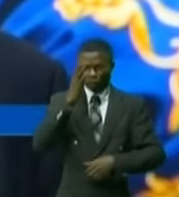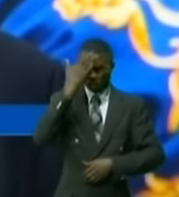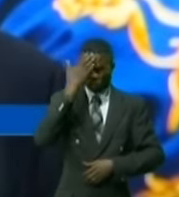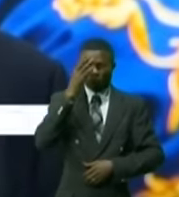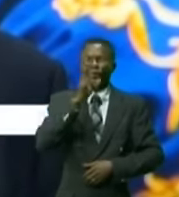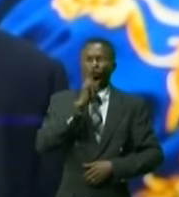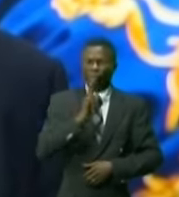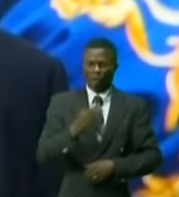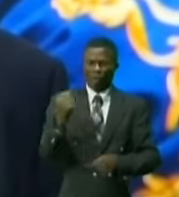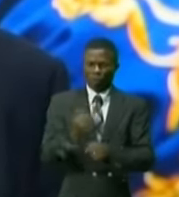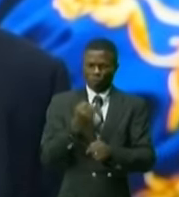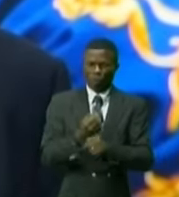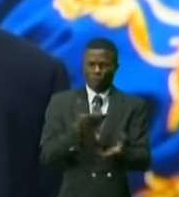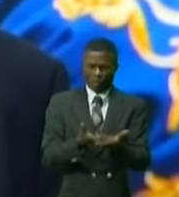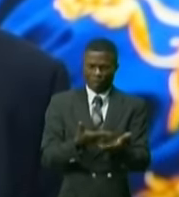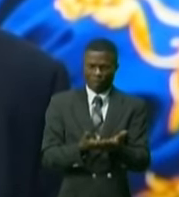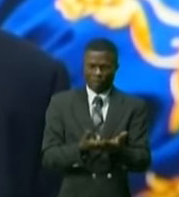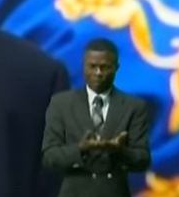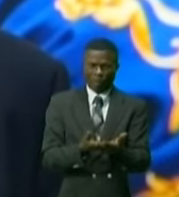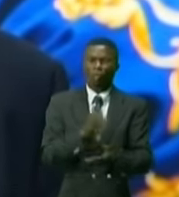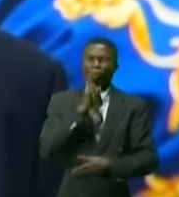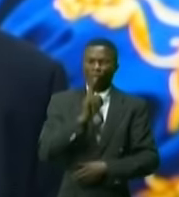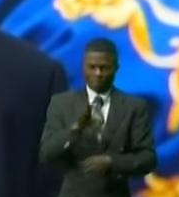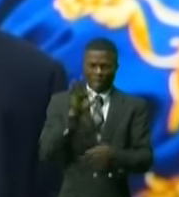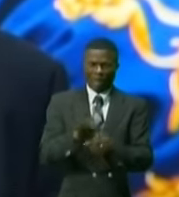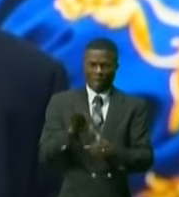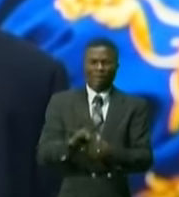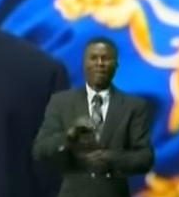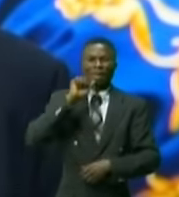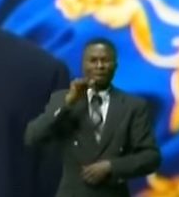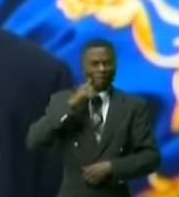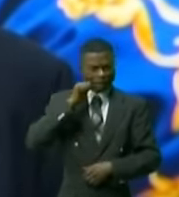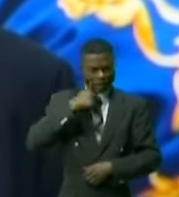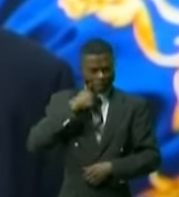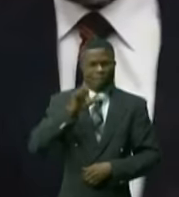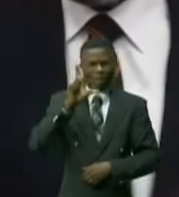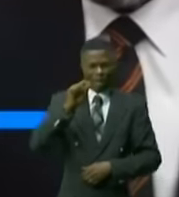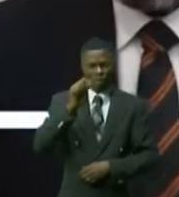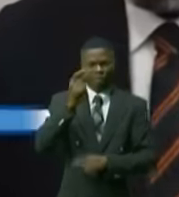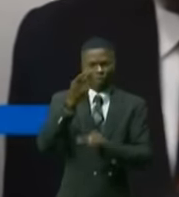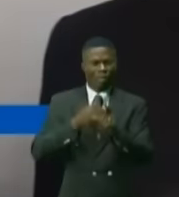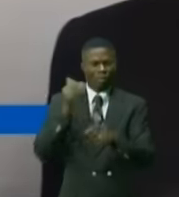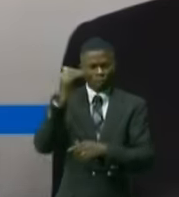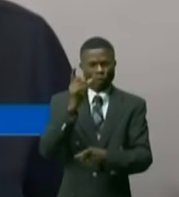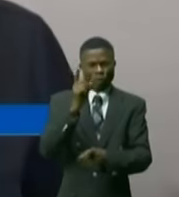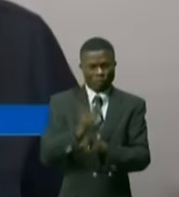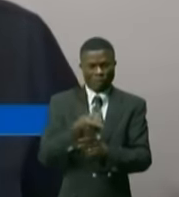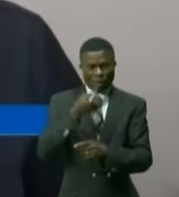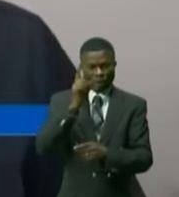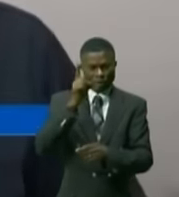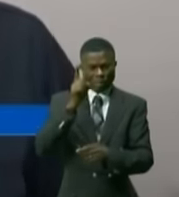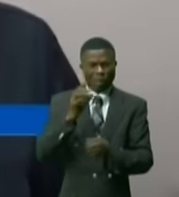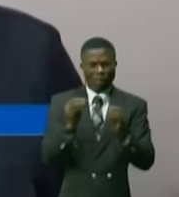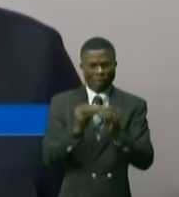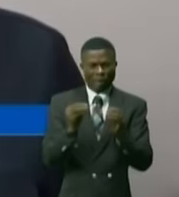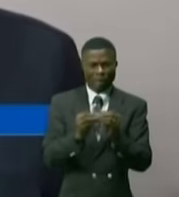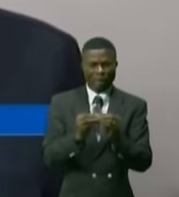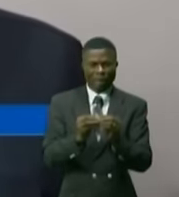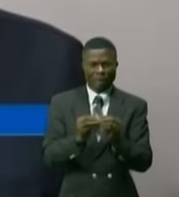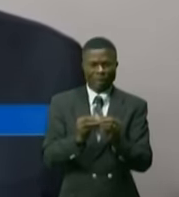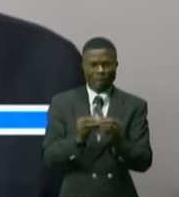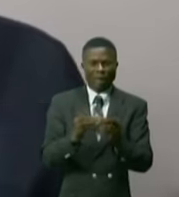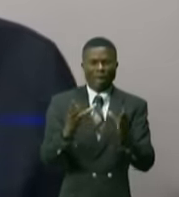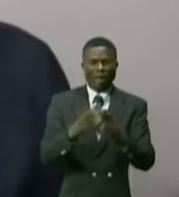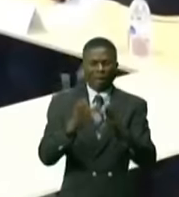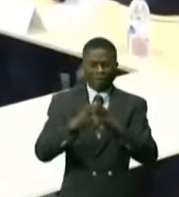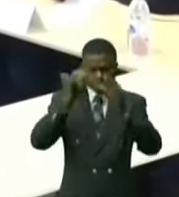va travailler, qu'on aura effectivement l'élection le 20 décembre. Notre première réunion, c'est avec